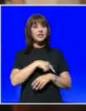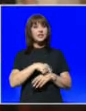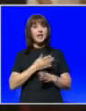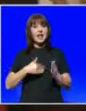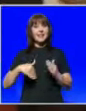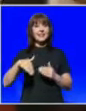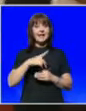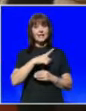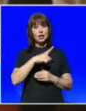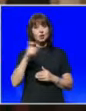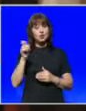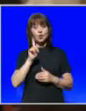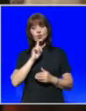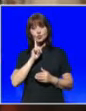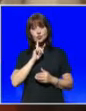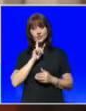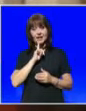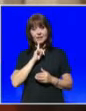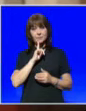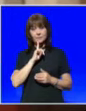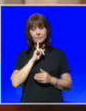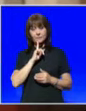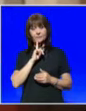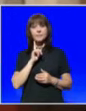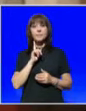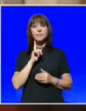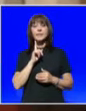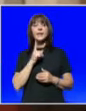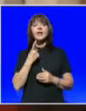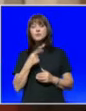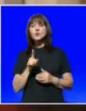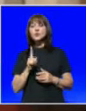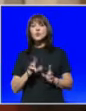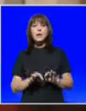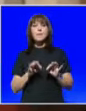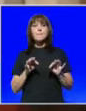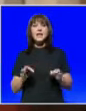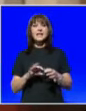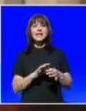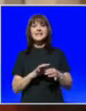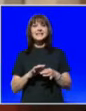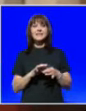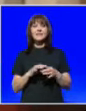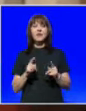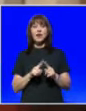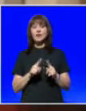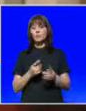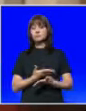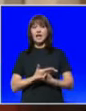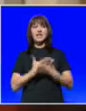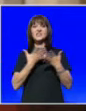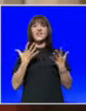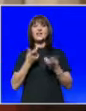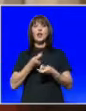100 човека, не както беше предложено над 50. И други подобни мерки, свързани с избелване на бизнес,